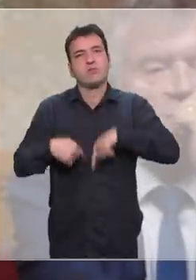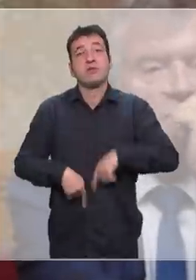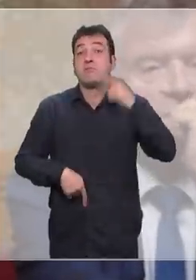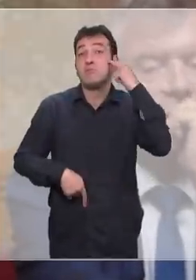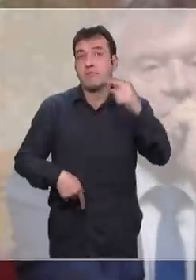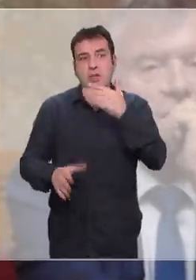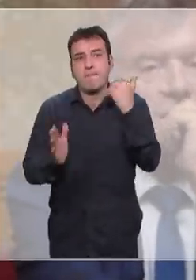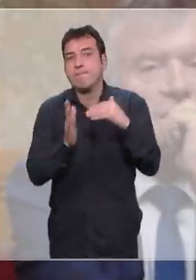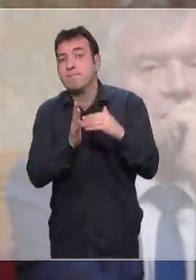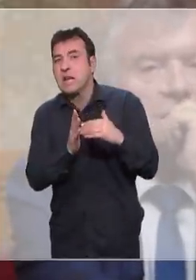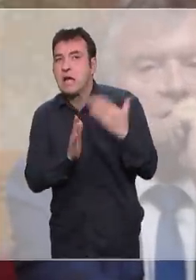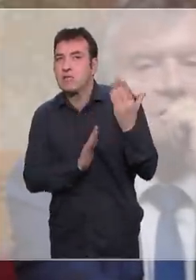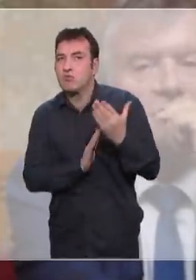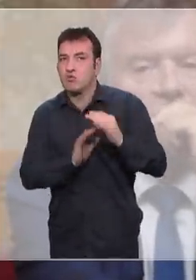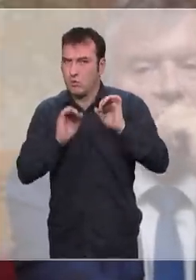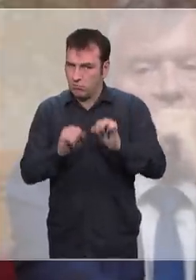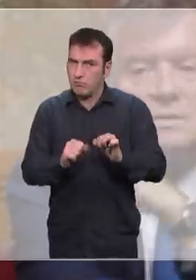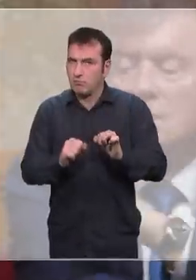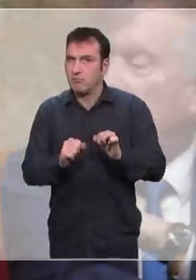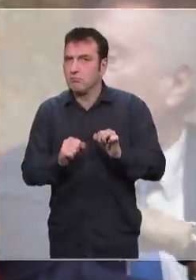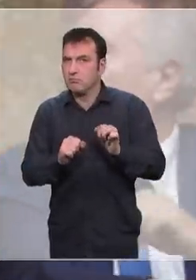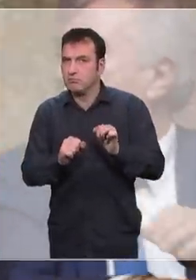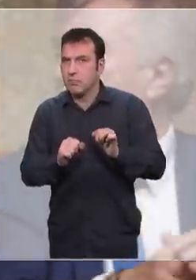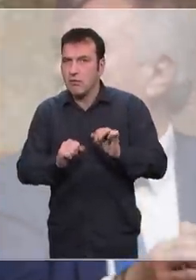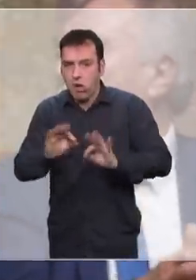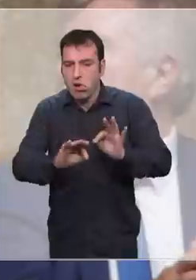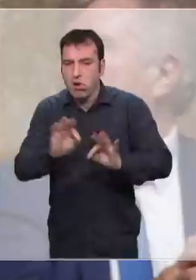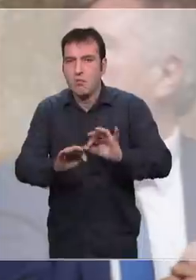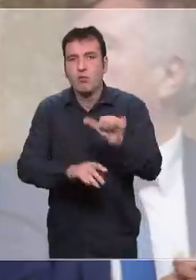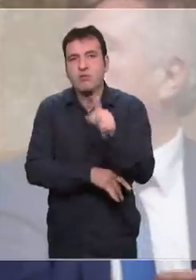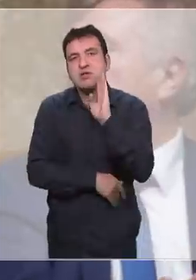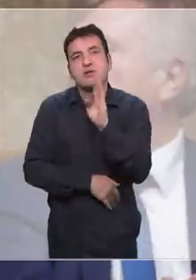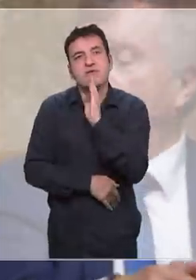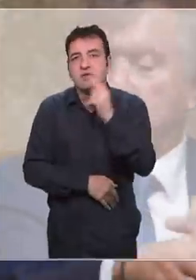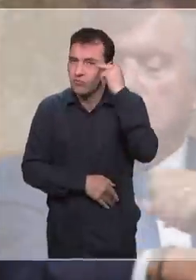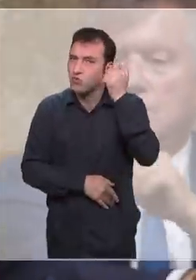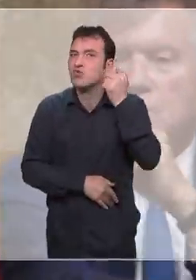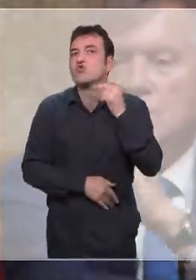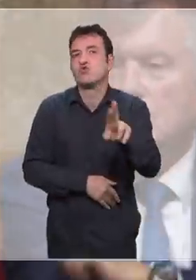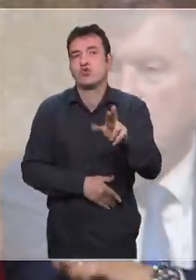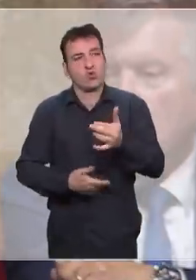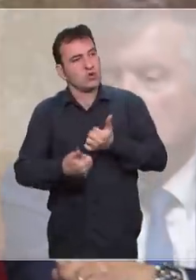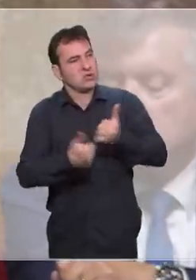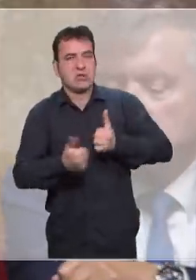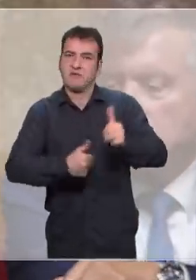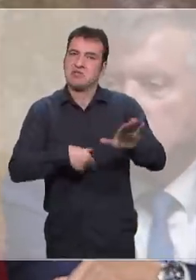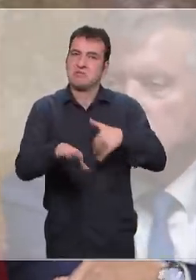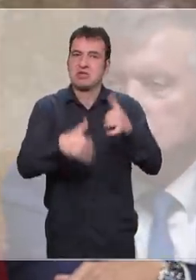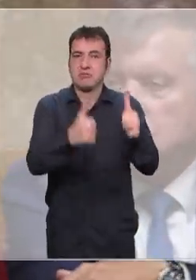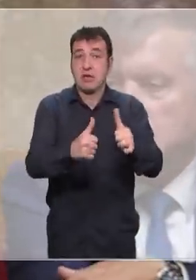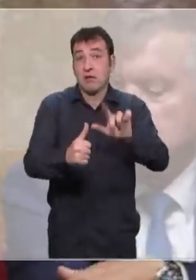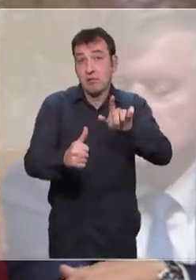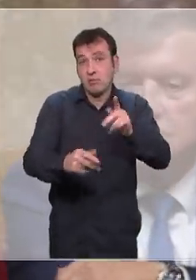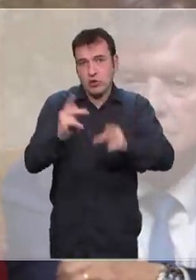être apportées d'ici le 1er janvier pour garantir aux usagers un système efficace? Ne faut-il pas décaler sa mise en place d'au moins 6 mois?